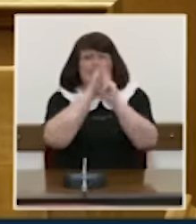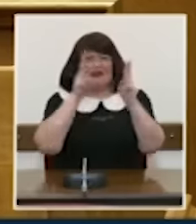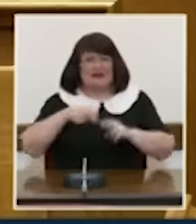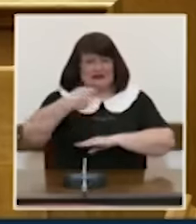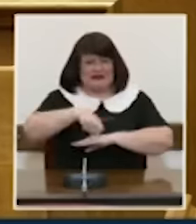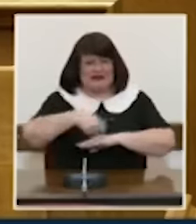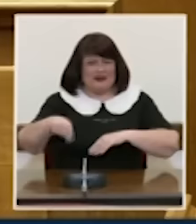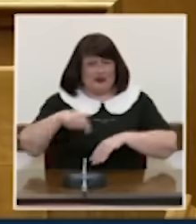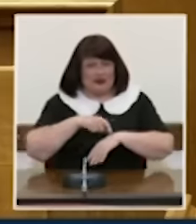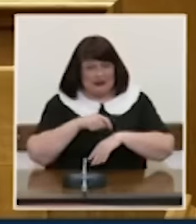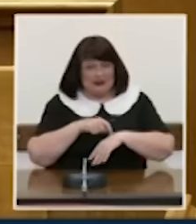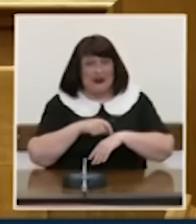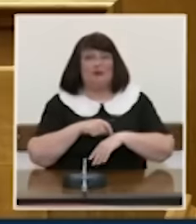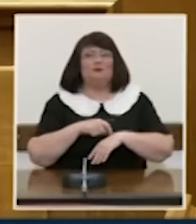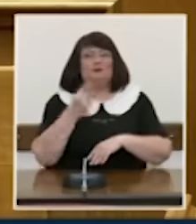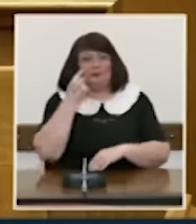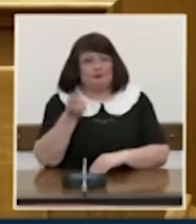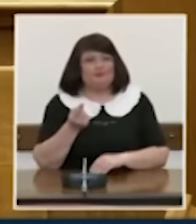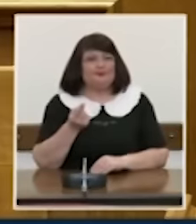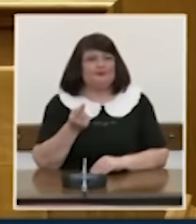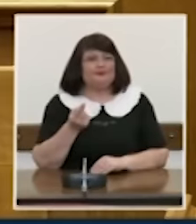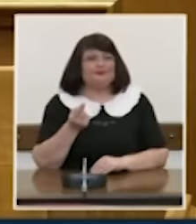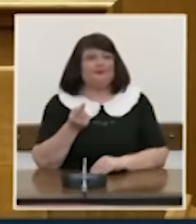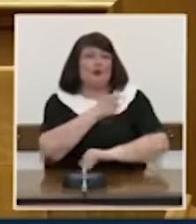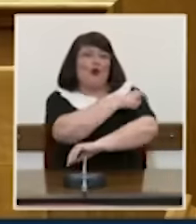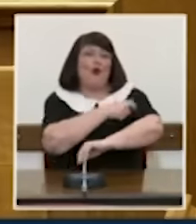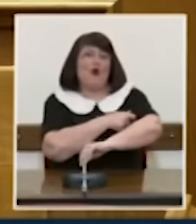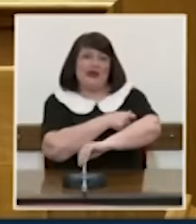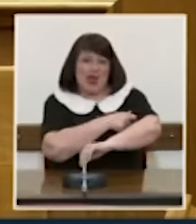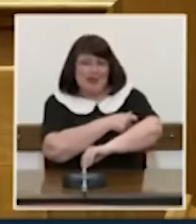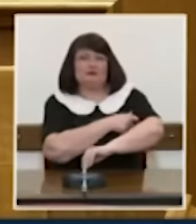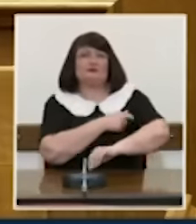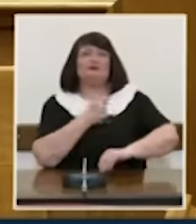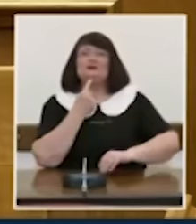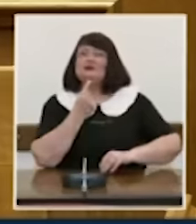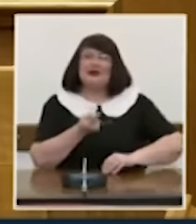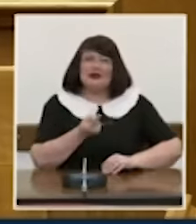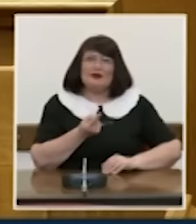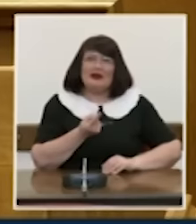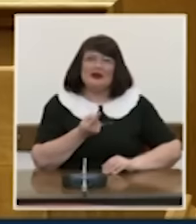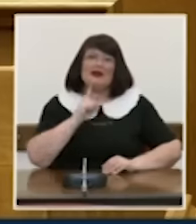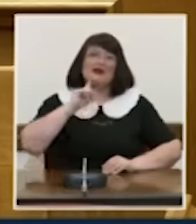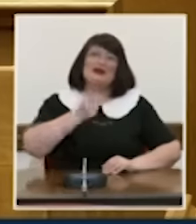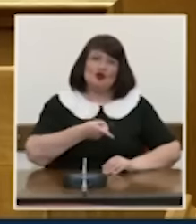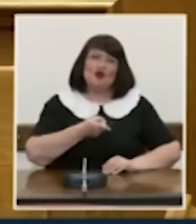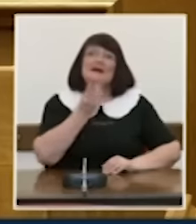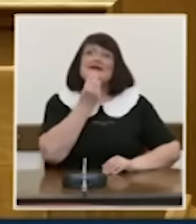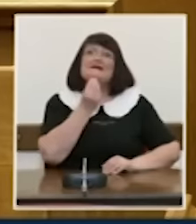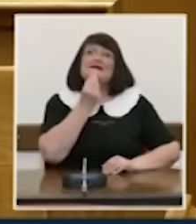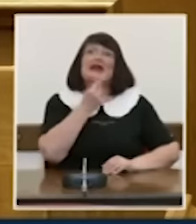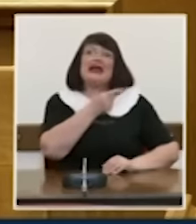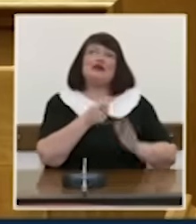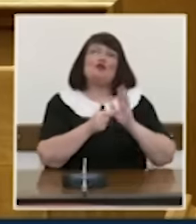σήμερα, όπως είδατε, του Οργανισμού Ηνωμένων Εθνών, έδωσε εντολή στο Ισραήλ, στον Νετανιάχου,